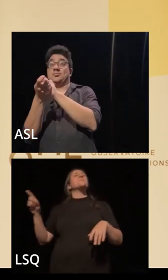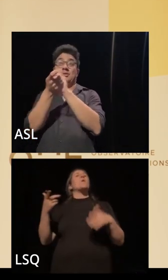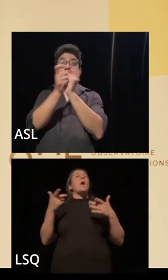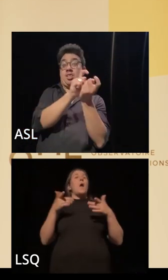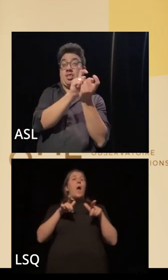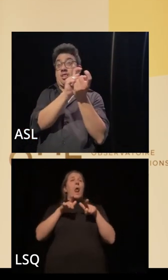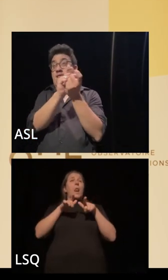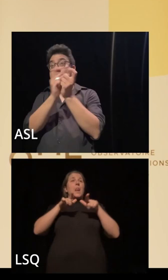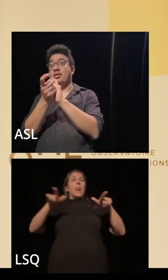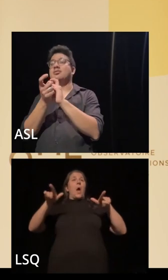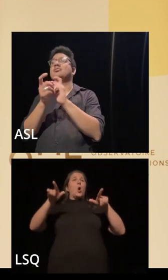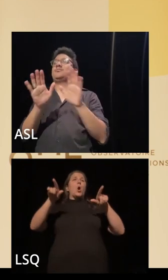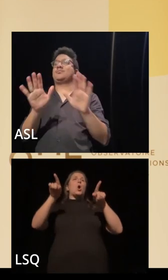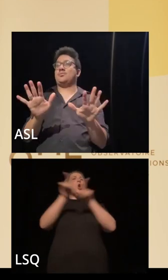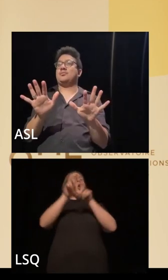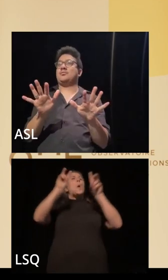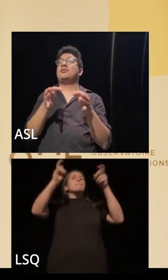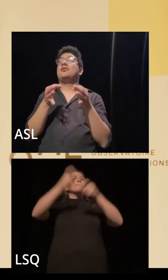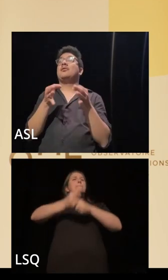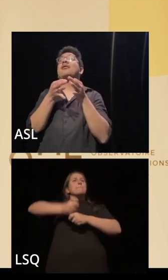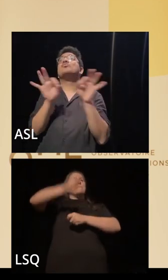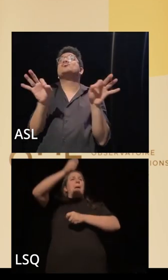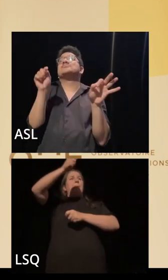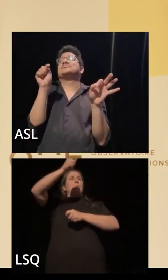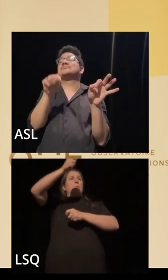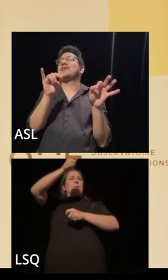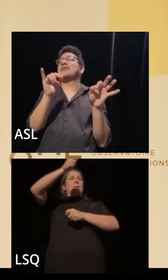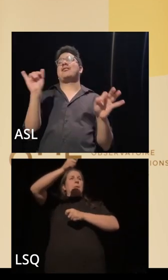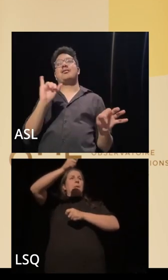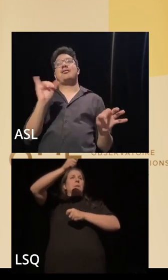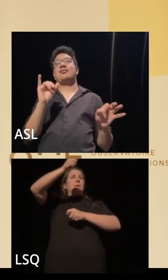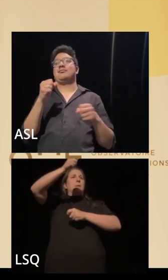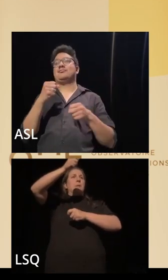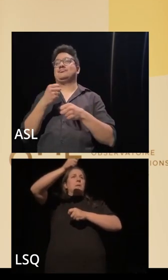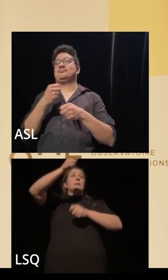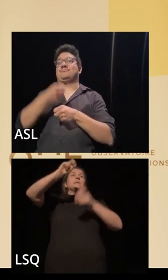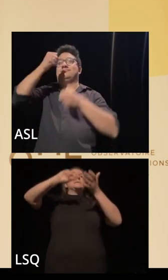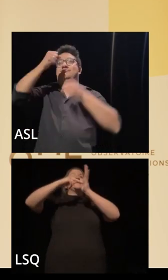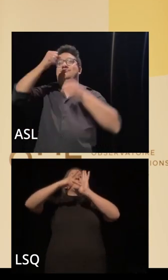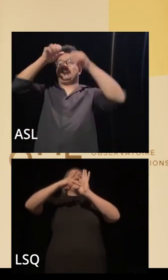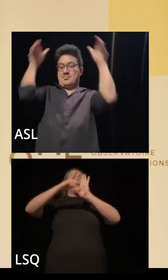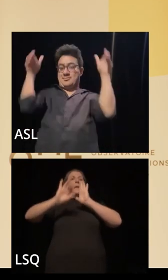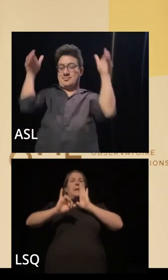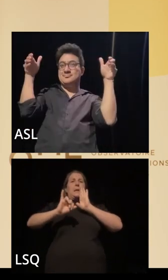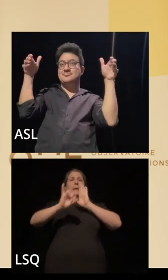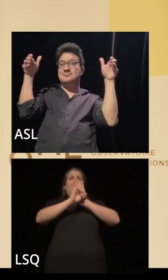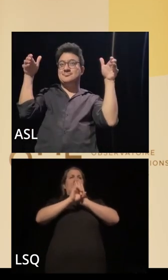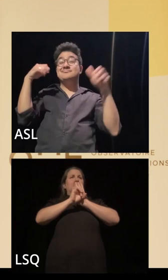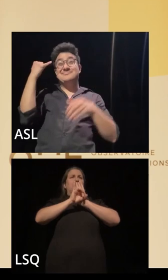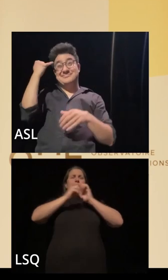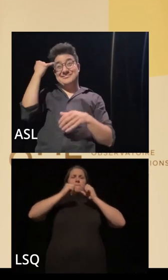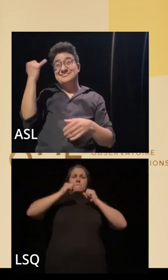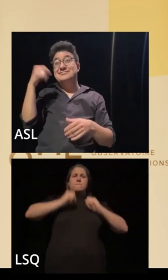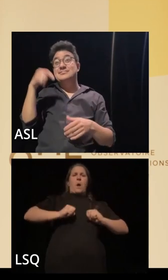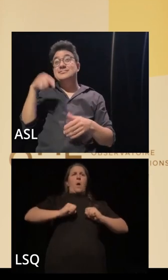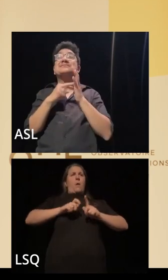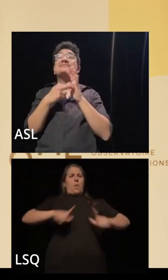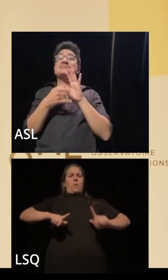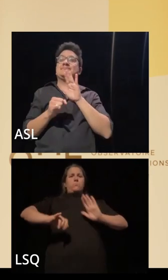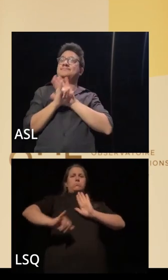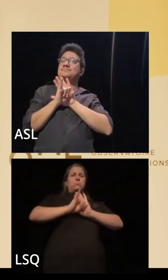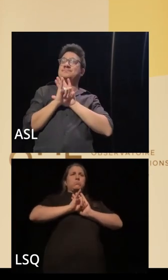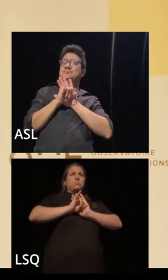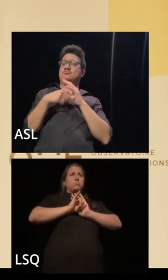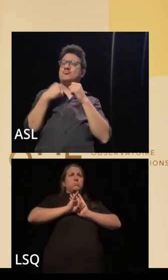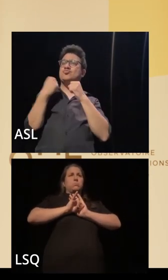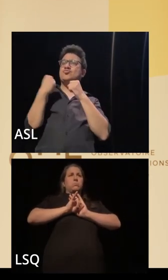comme un parapluie, un vecteur d'identité très forte, un vecteur qui se traduit